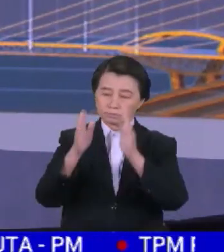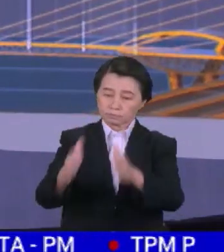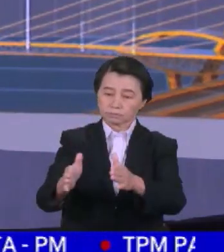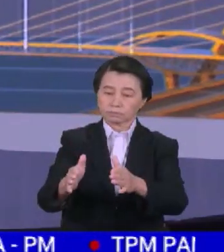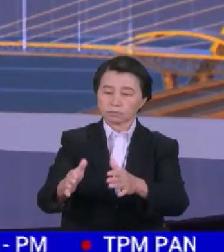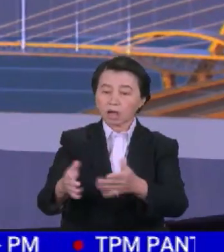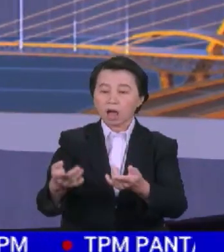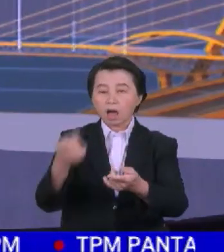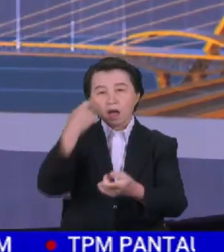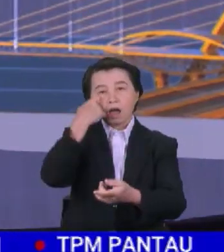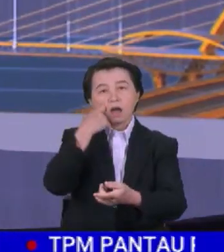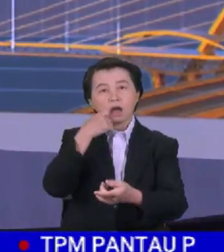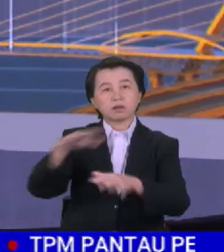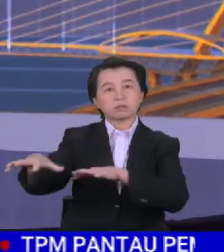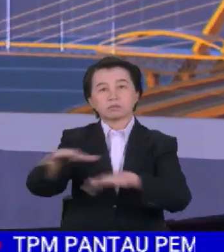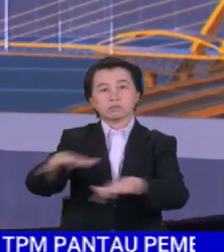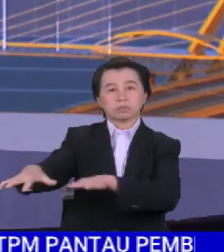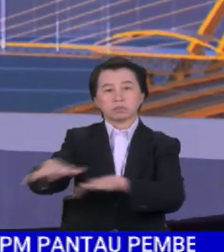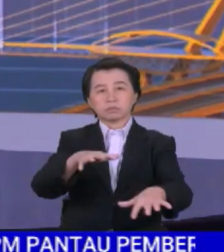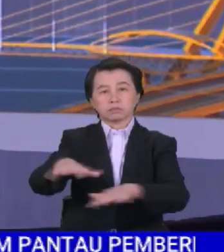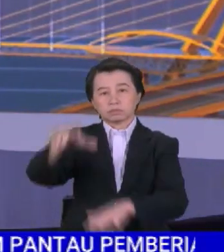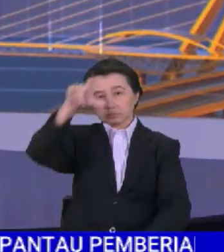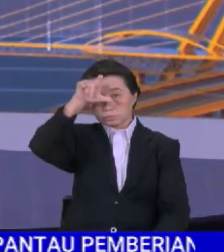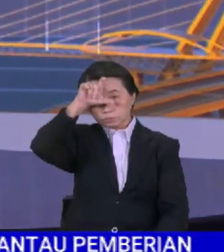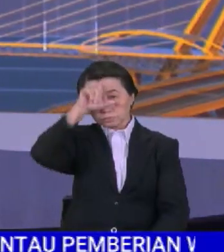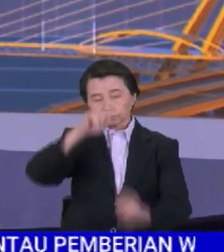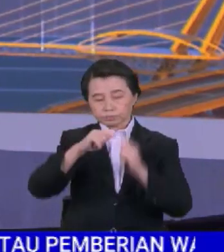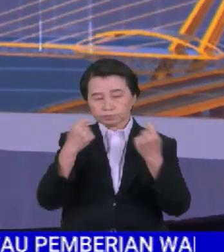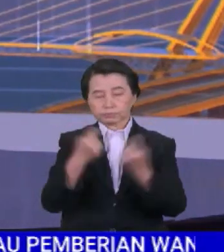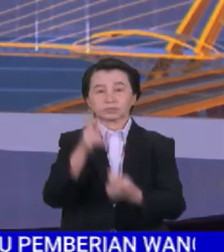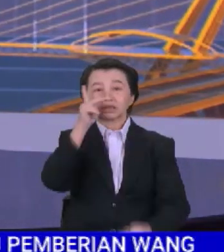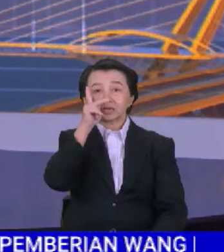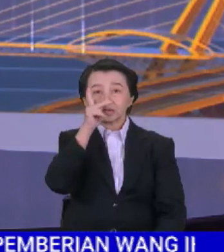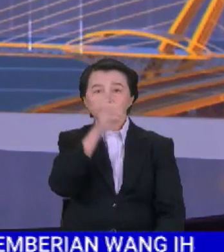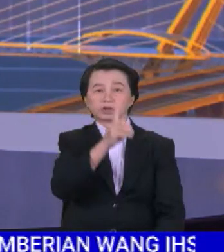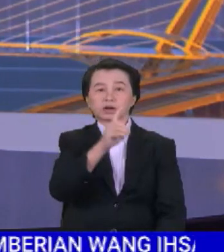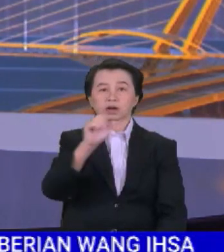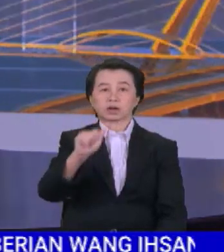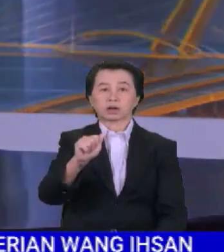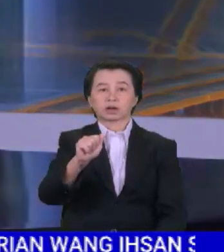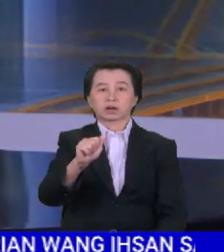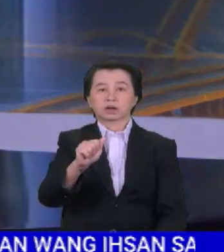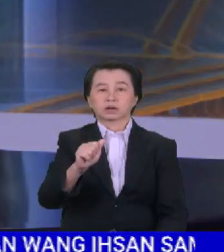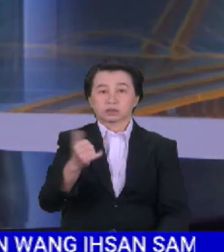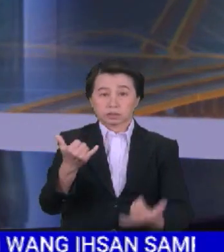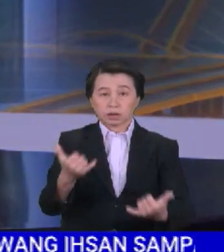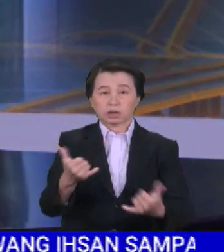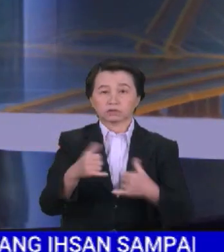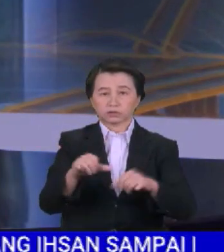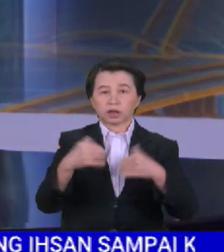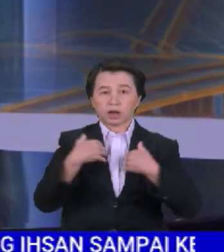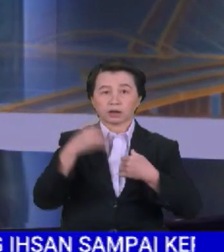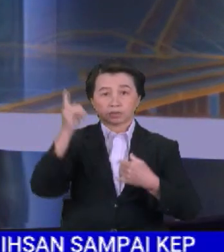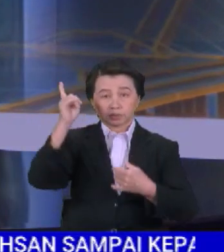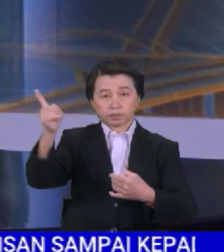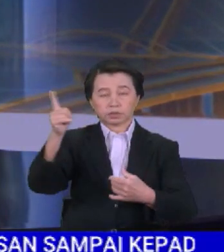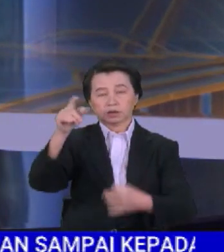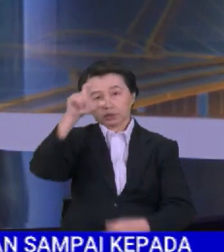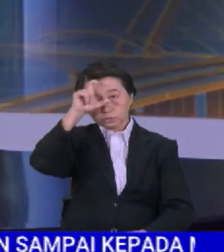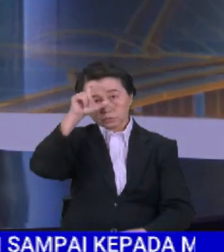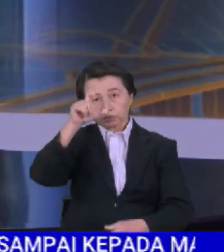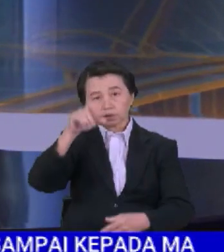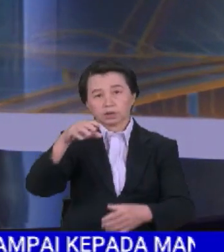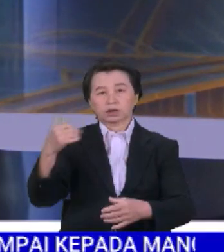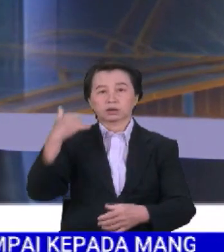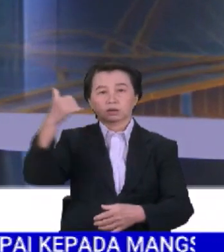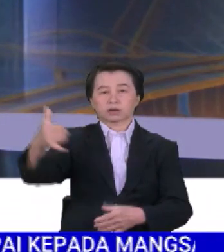Prihatin dengan tragedi gempa bumi yang menimpa Turki, pasukan Kedah Darul Aman KDAFC yang kini masih berada di negara itu